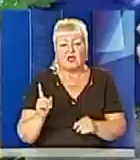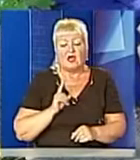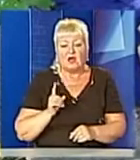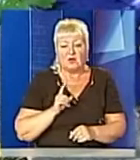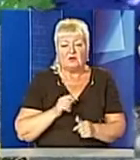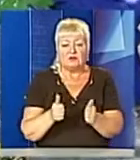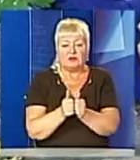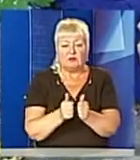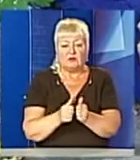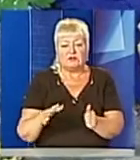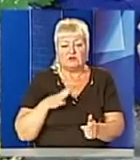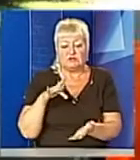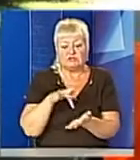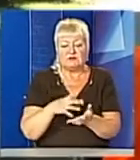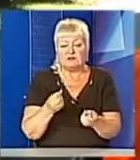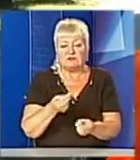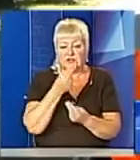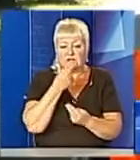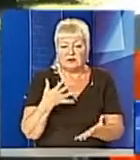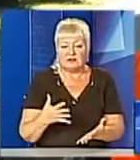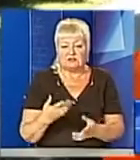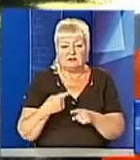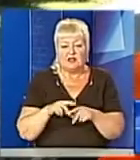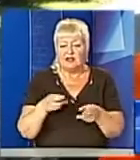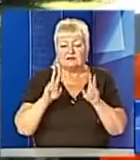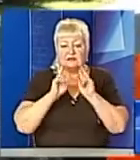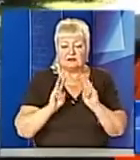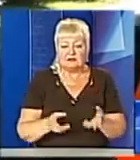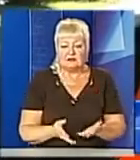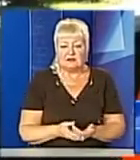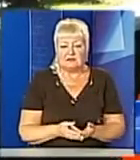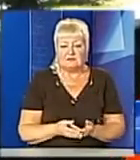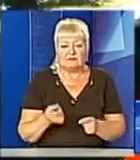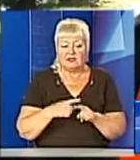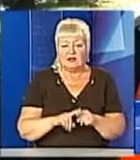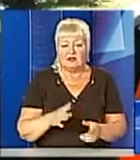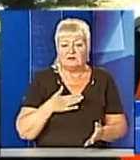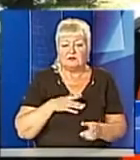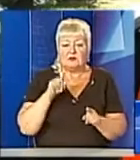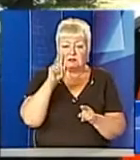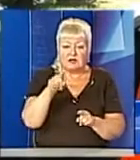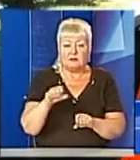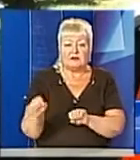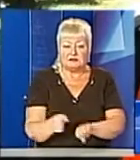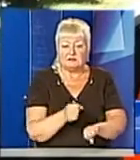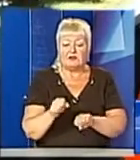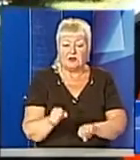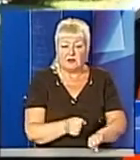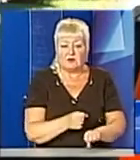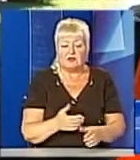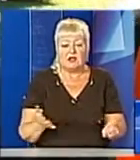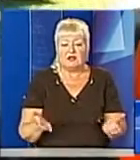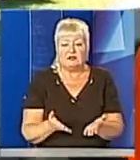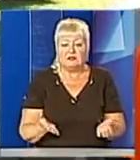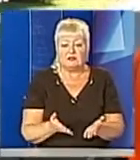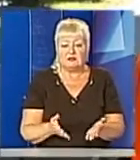із колишнім центром ще не бачили. Це я не знаю. Ну, все, це моя, там замітають якісь,